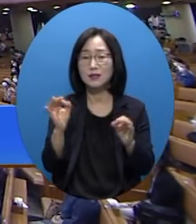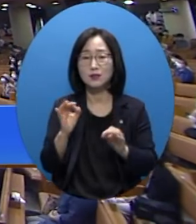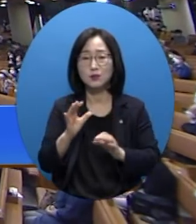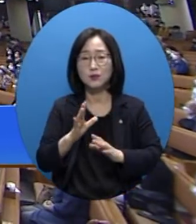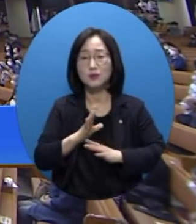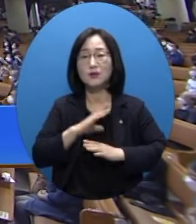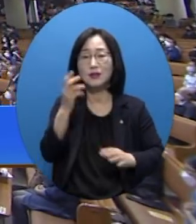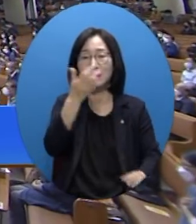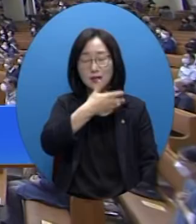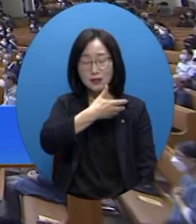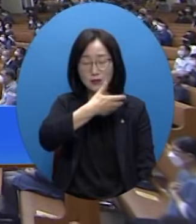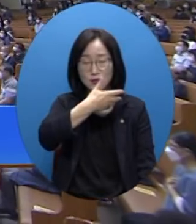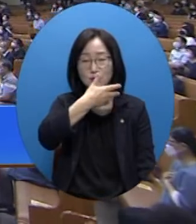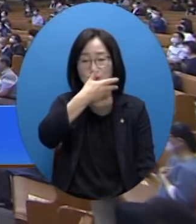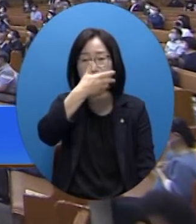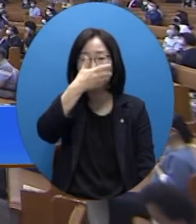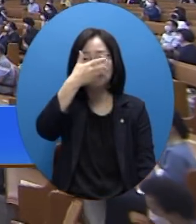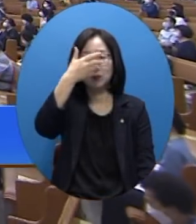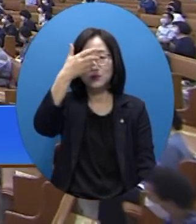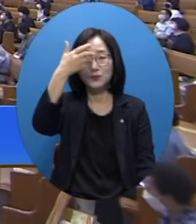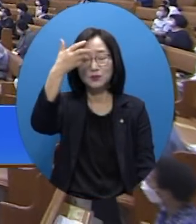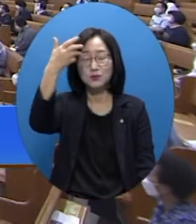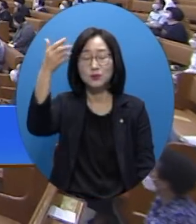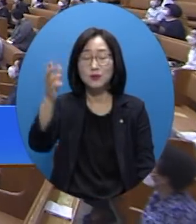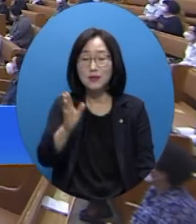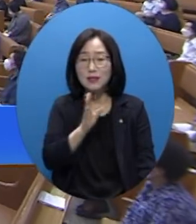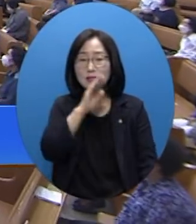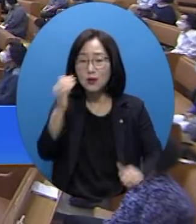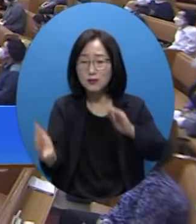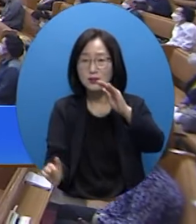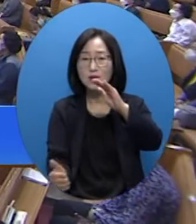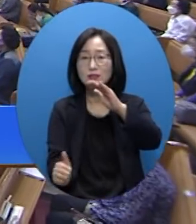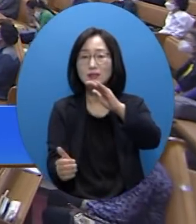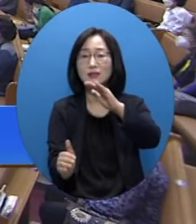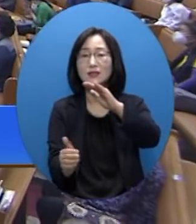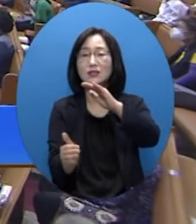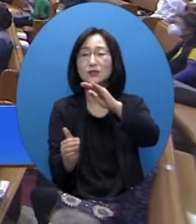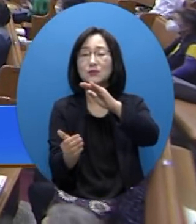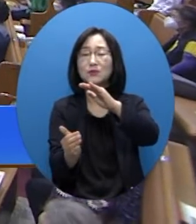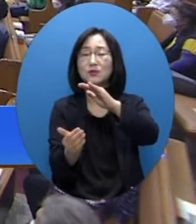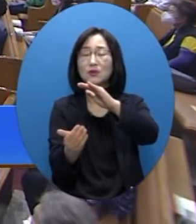나의 놀라운 꿈 정녕